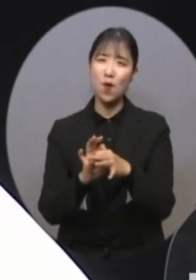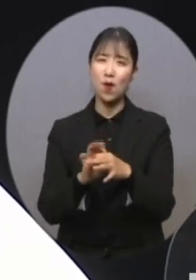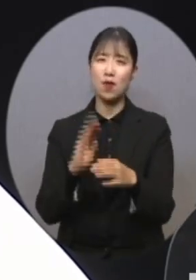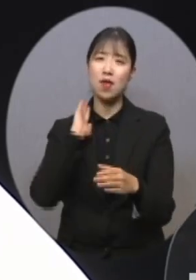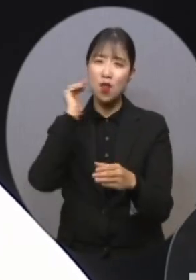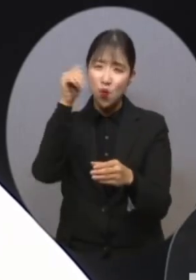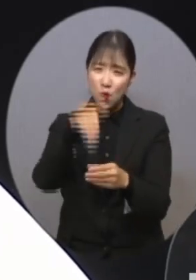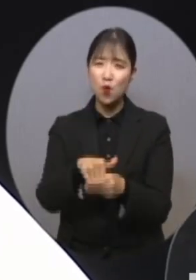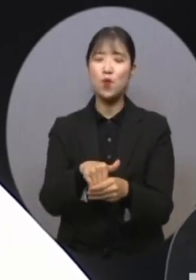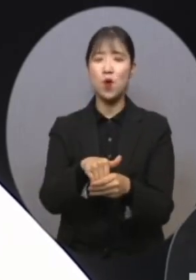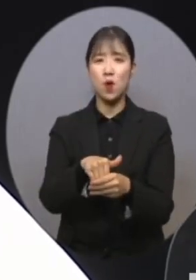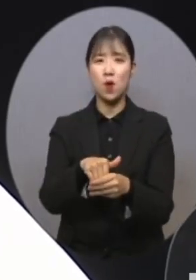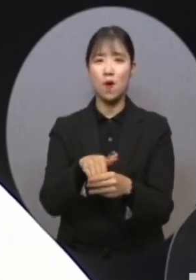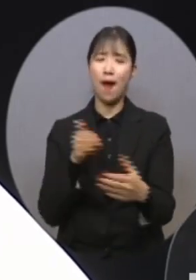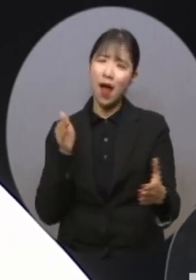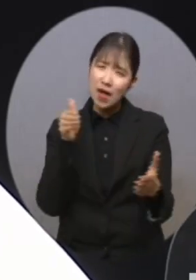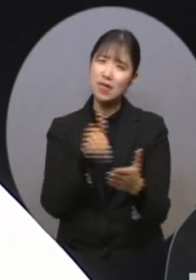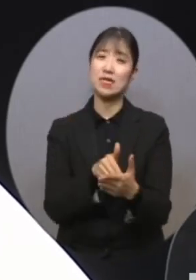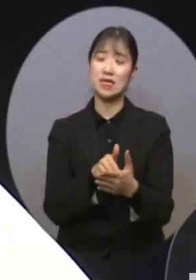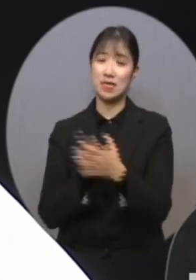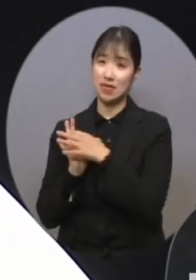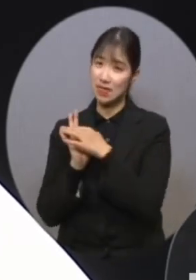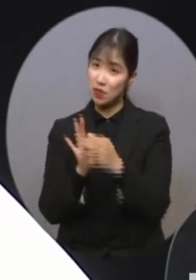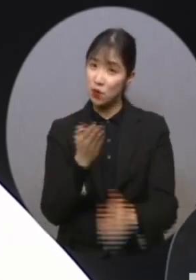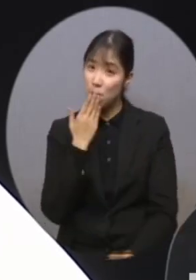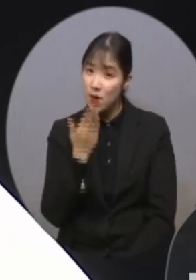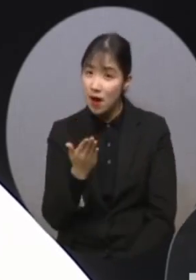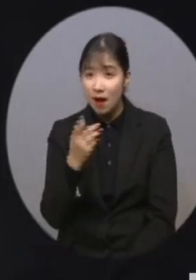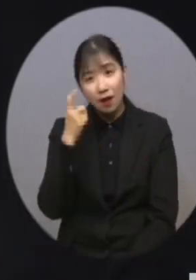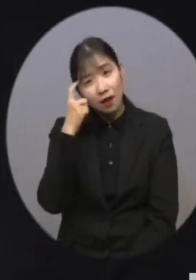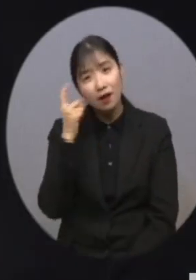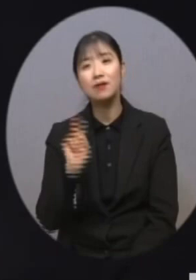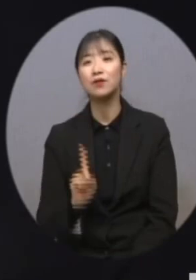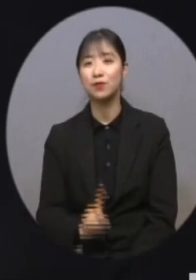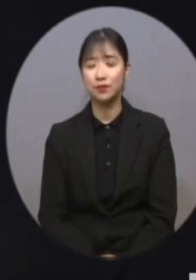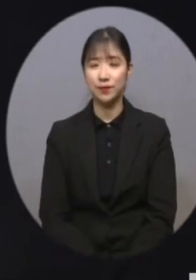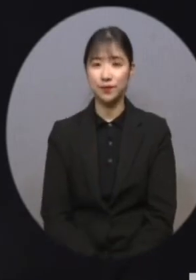대선 투표까지 연결이 될수 있다고 보십니까?